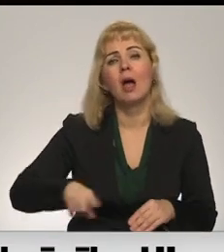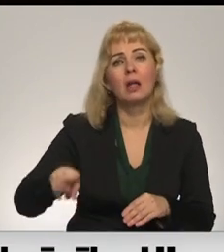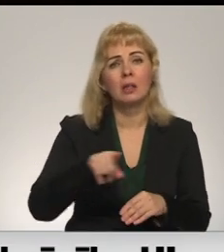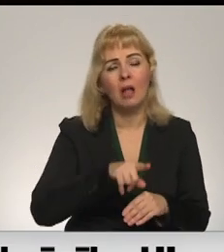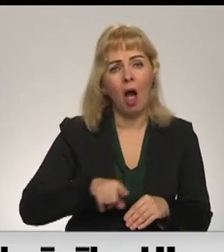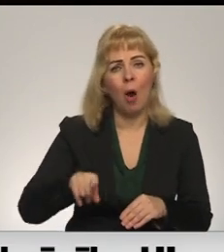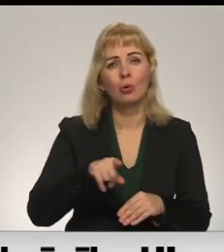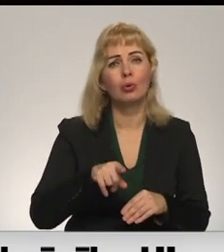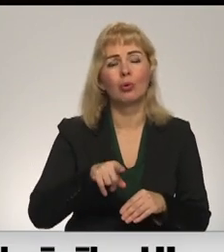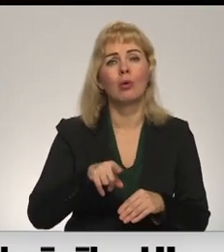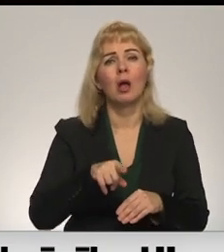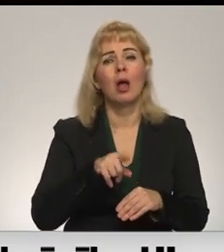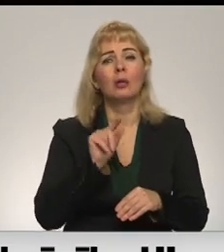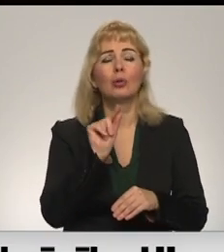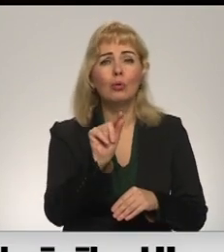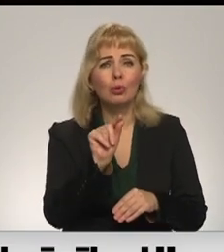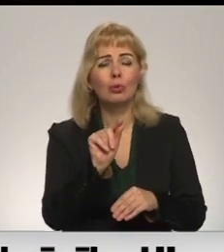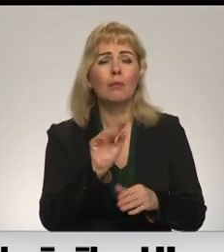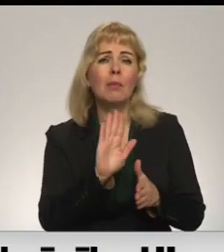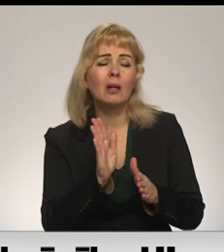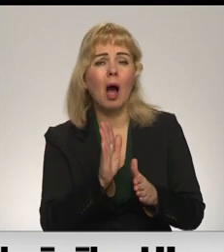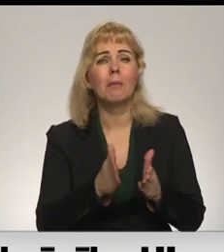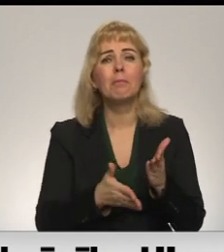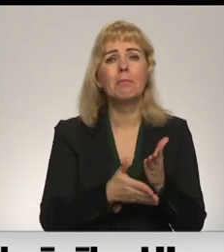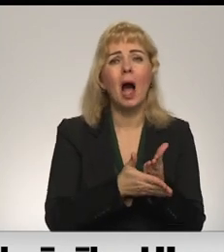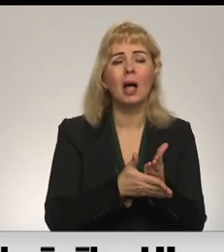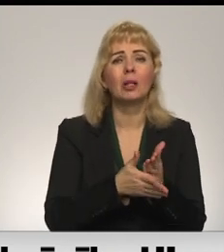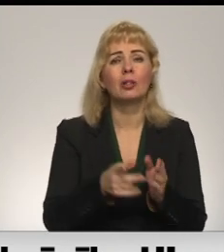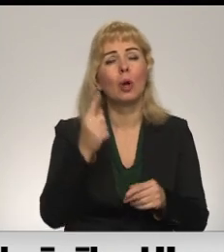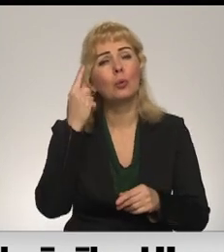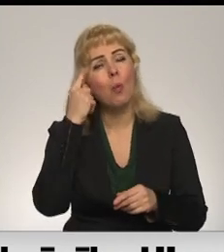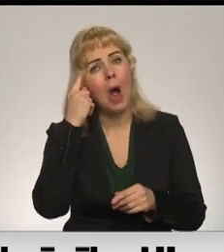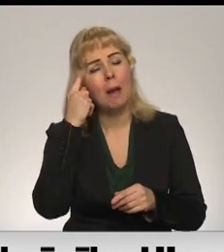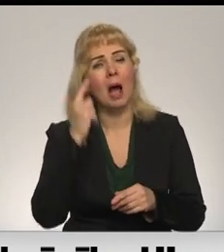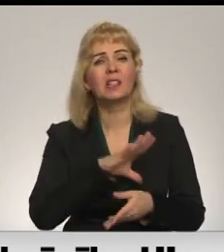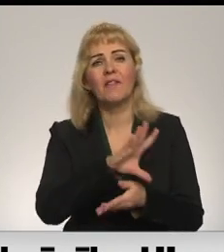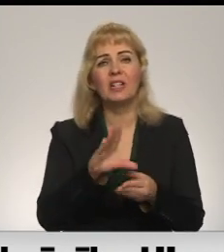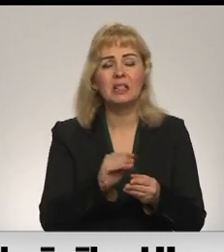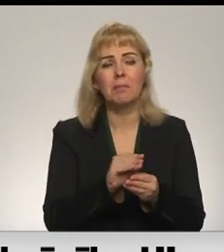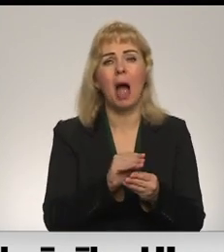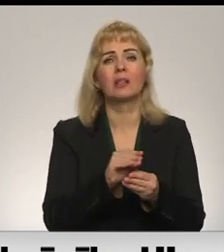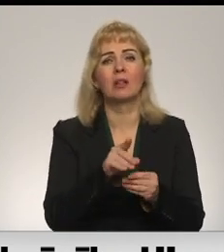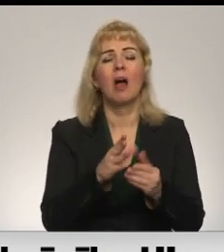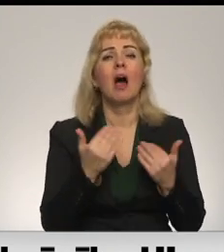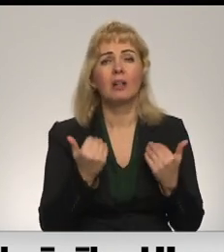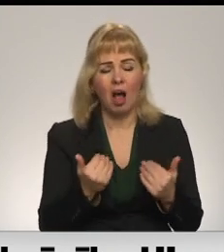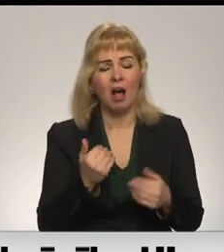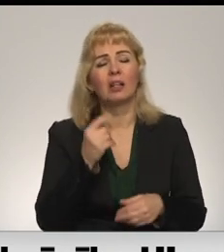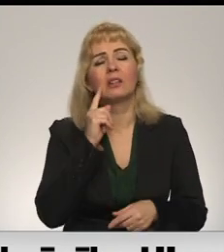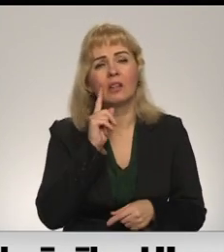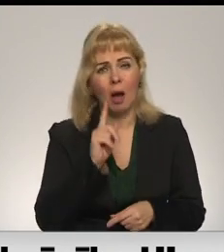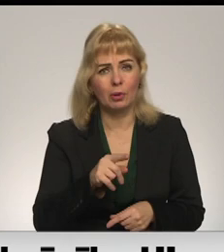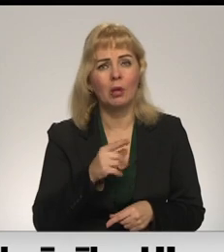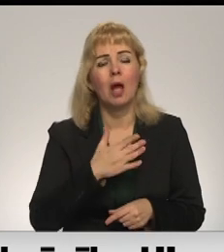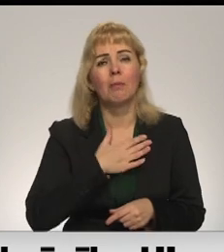kā, kaut nedaudz bišķi palīdzētu. Tā kā domās vismaz, lai gan nu, reāli saprotam, ka mēs